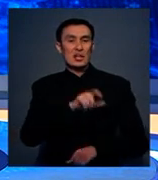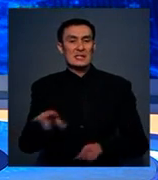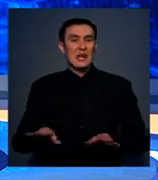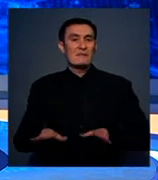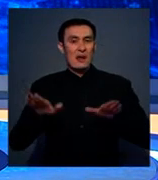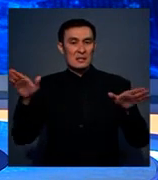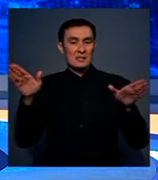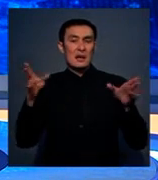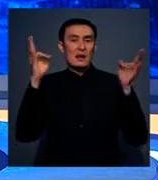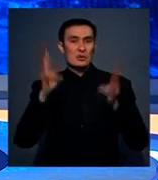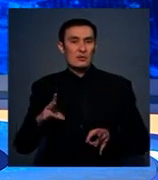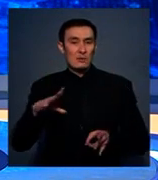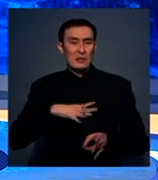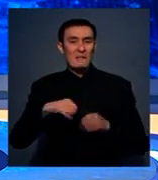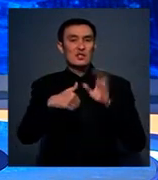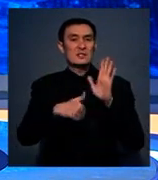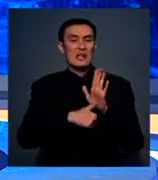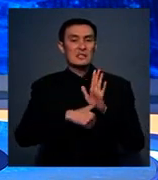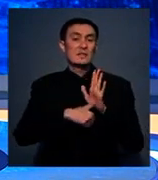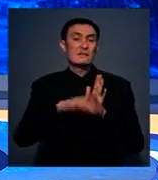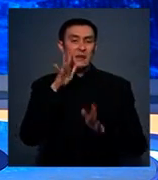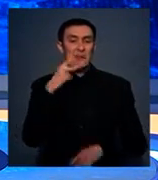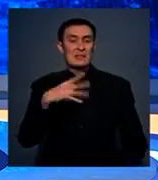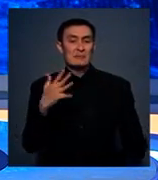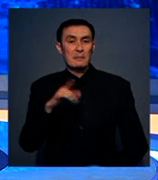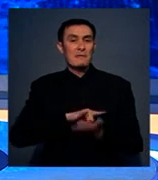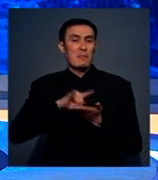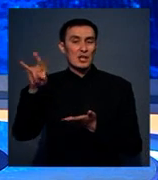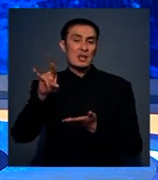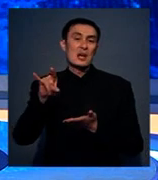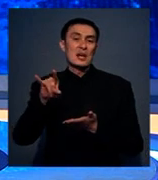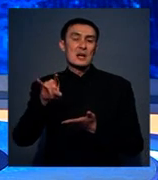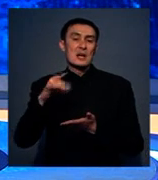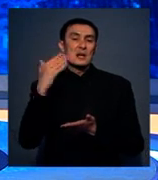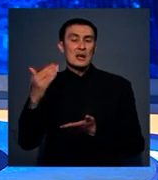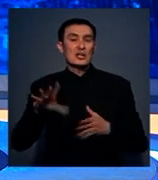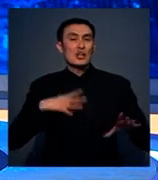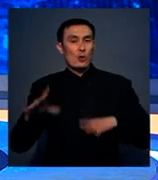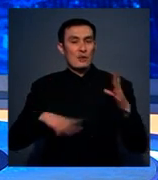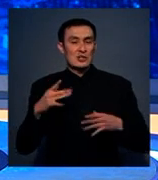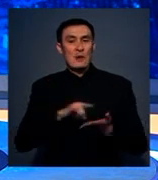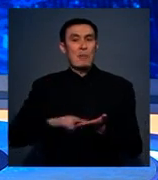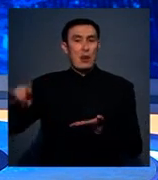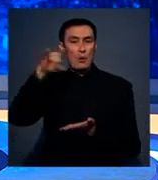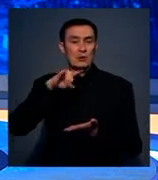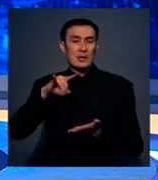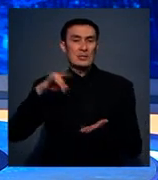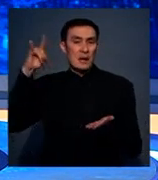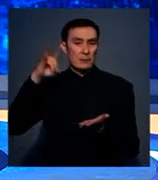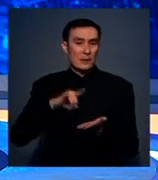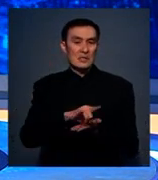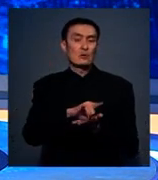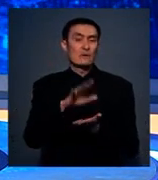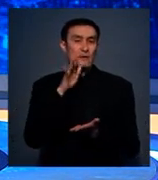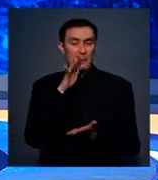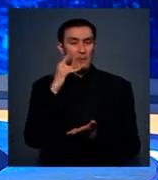их сведениям, катастрофа произошла в 16:25 при выполнении воздушным судном тренировочного полета и заходе на